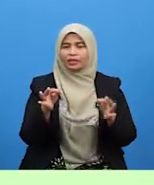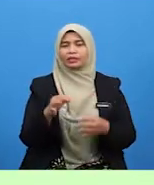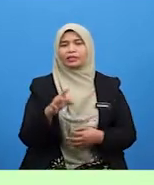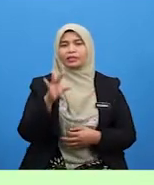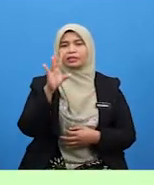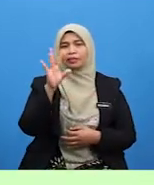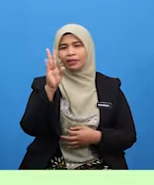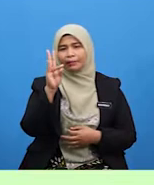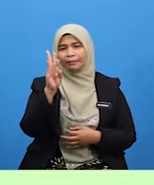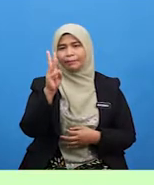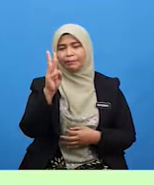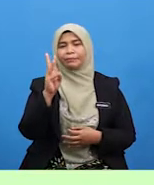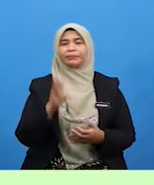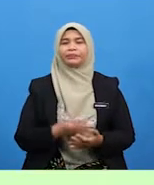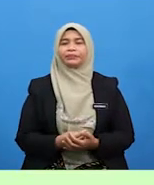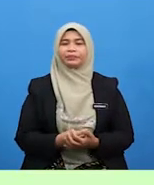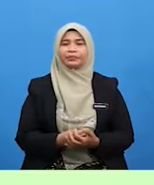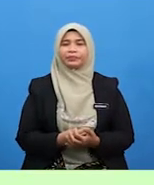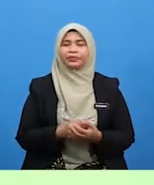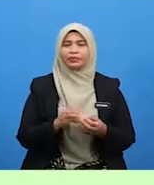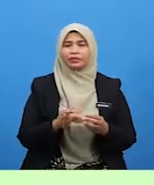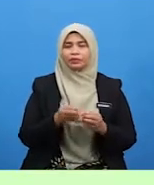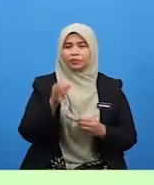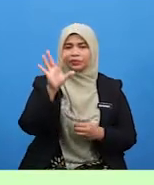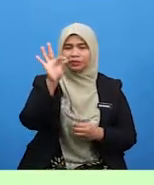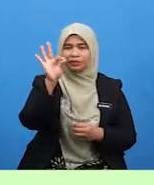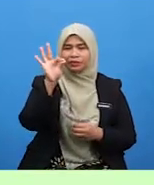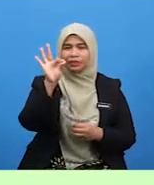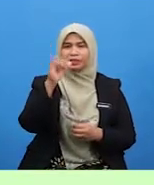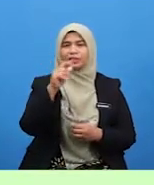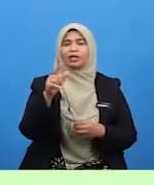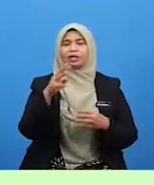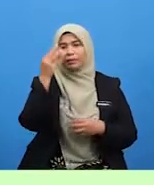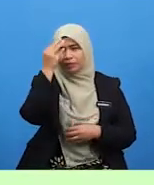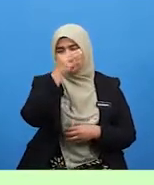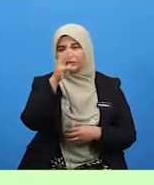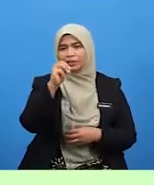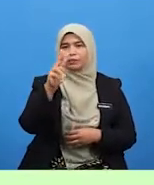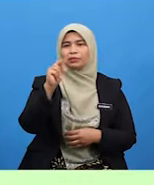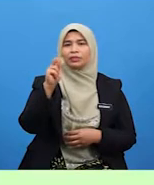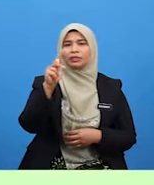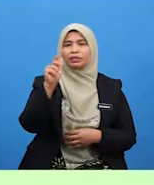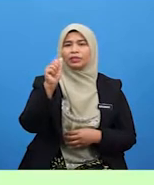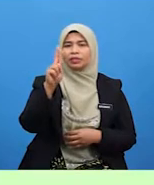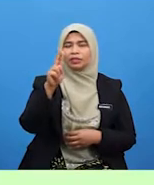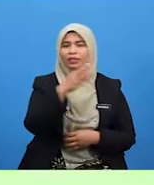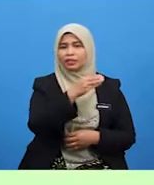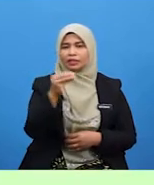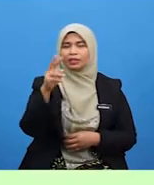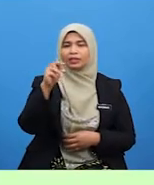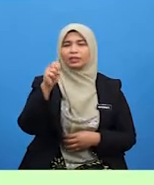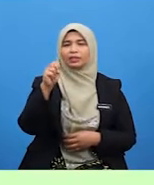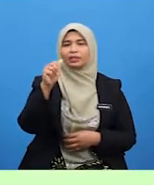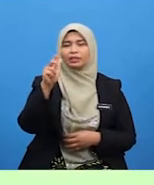At-Tahrim ayat yang ke-6. Yang ke-9 dan ke-10 ialah Malaikat Munkar dan Nakir.